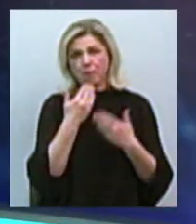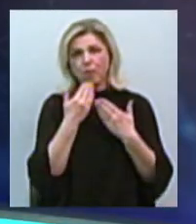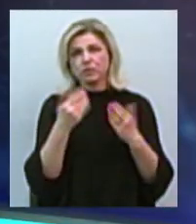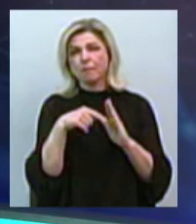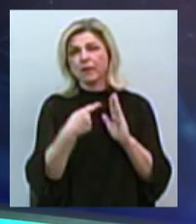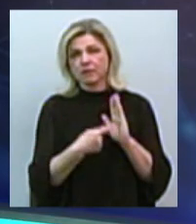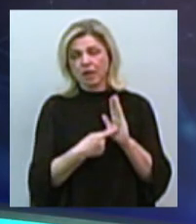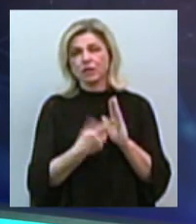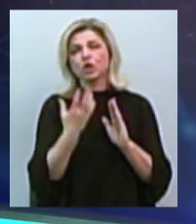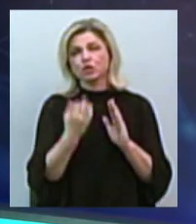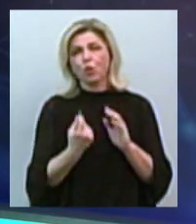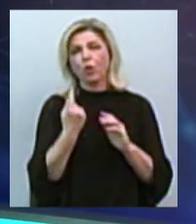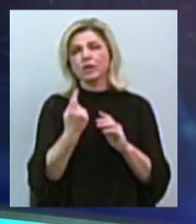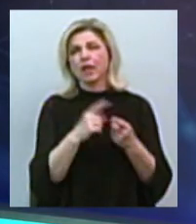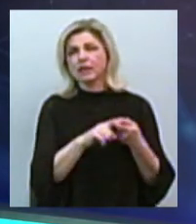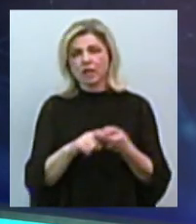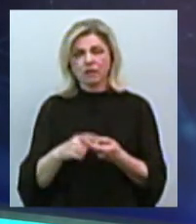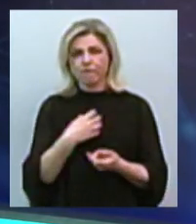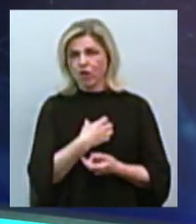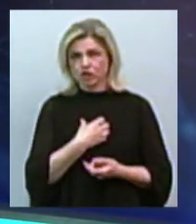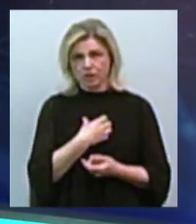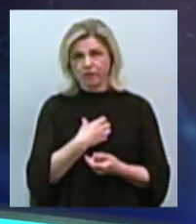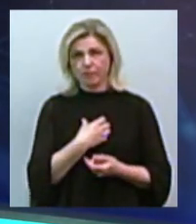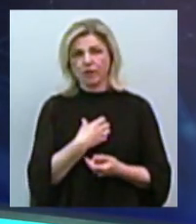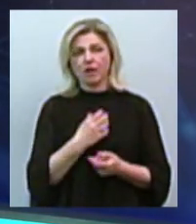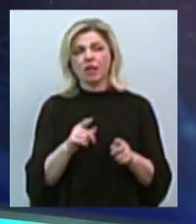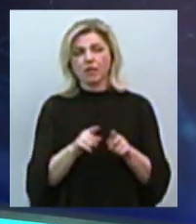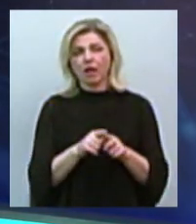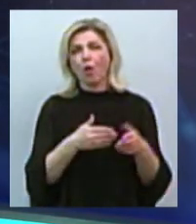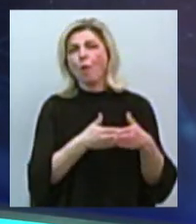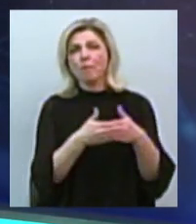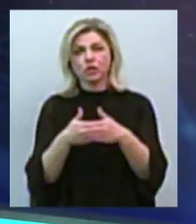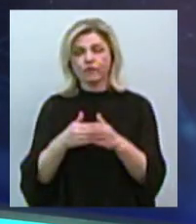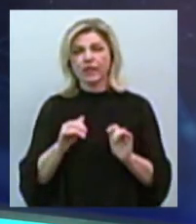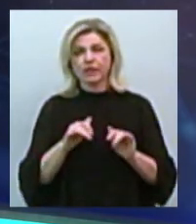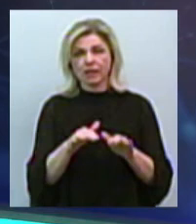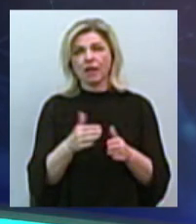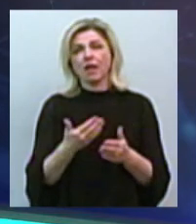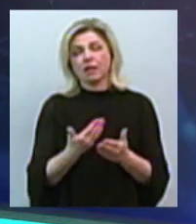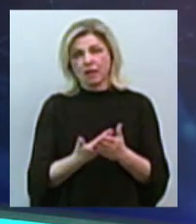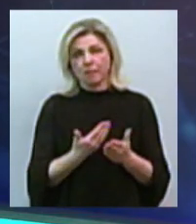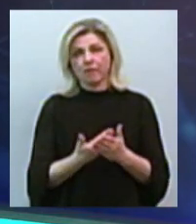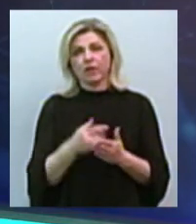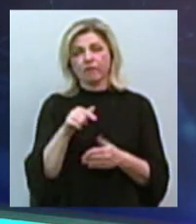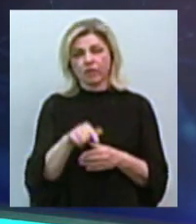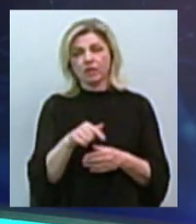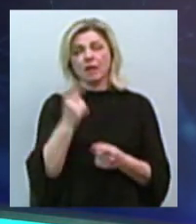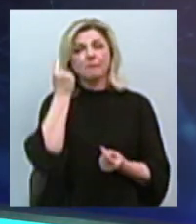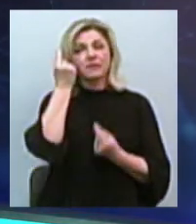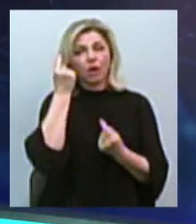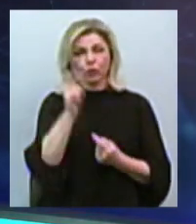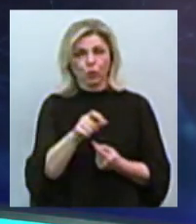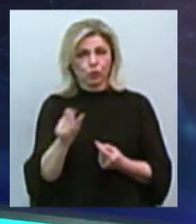Ще одним наслідком, важливим наслідком таких обмежувальних дій Ну, напевно, що в цьому і психологія